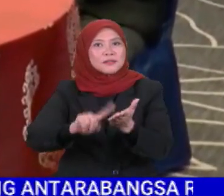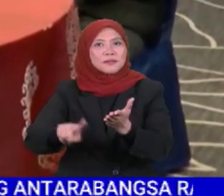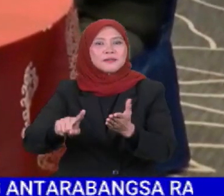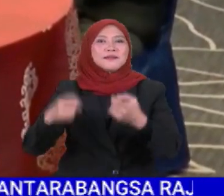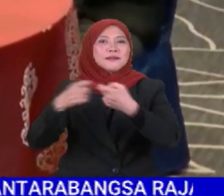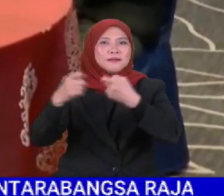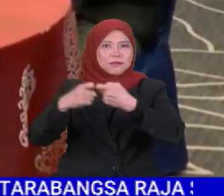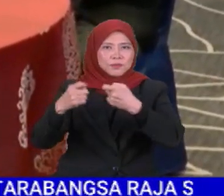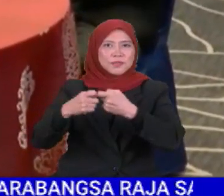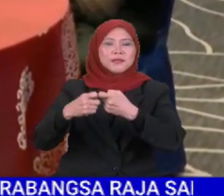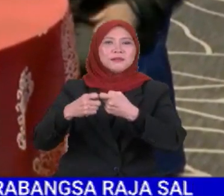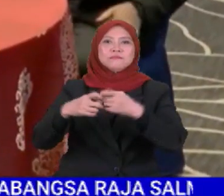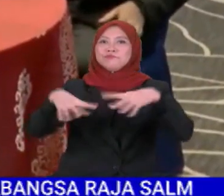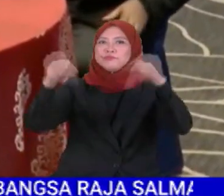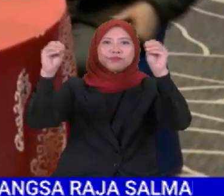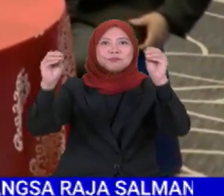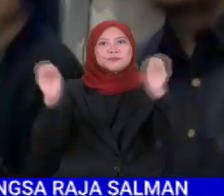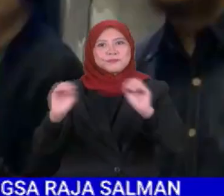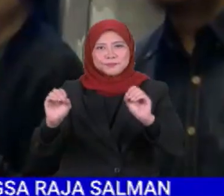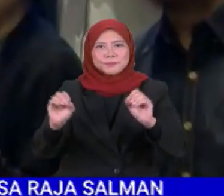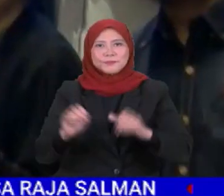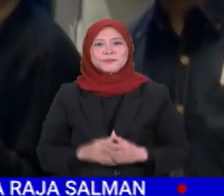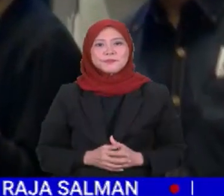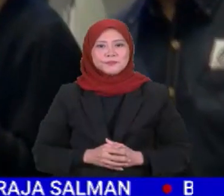bakalan elektriknya tidak terputus